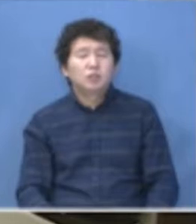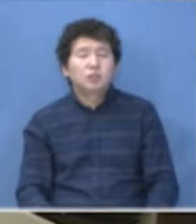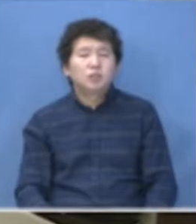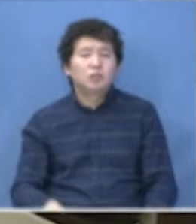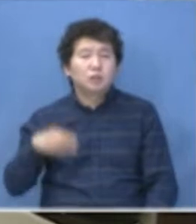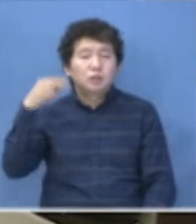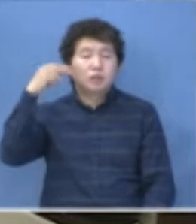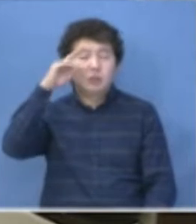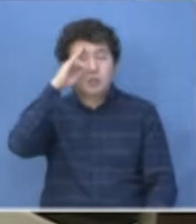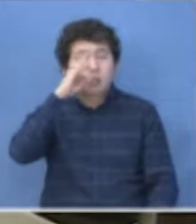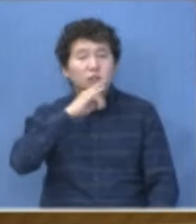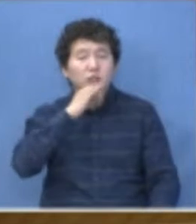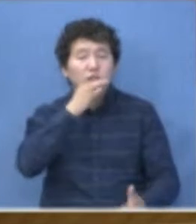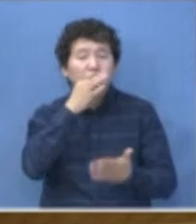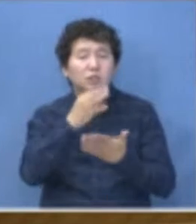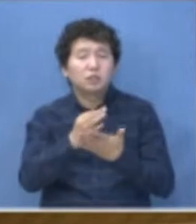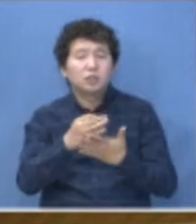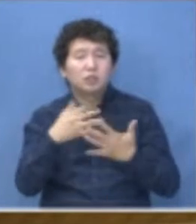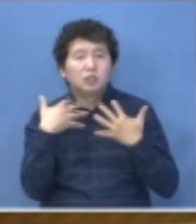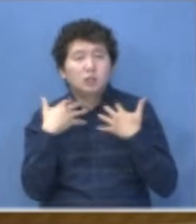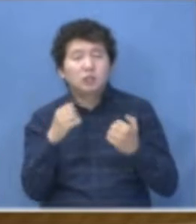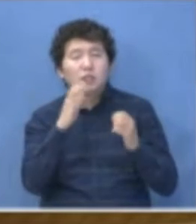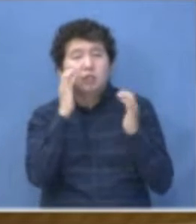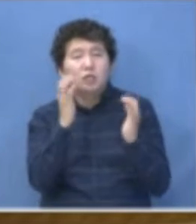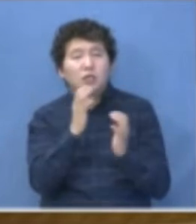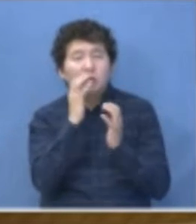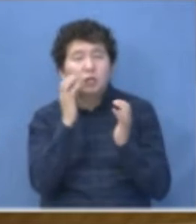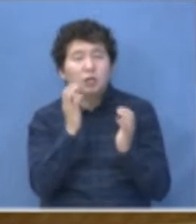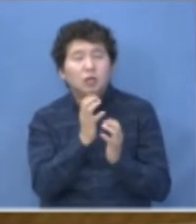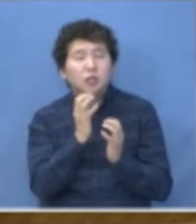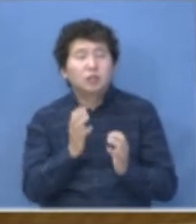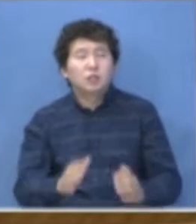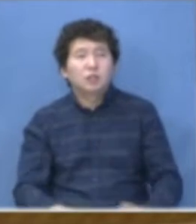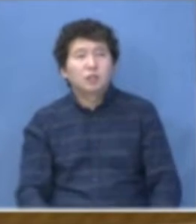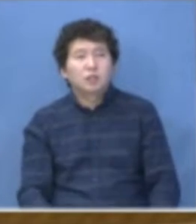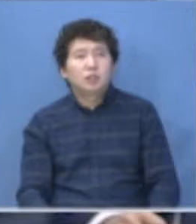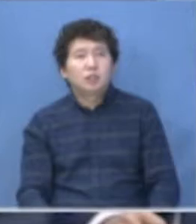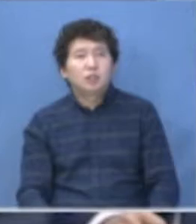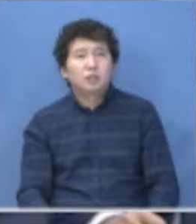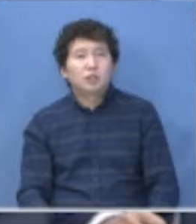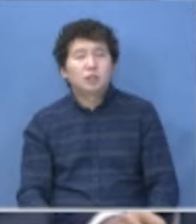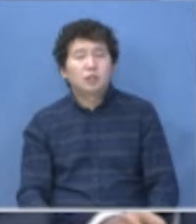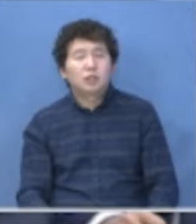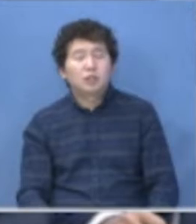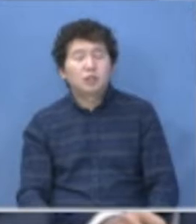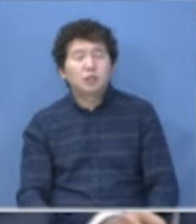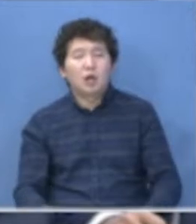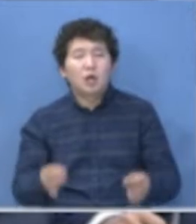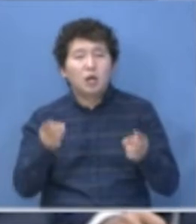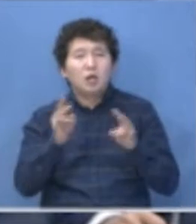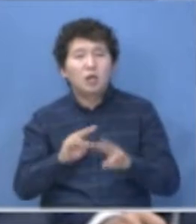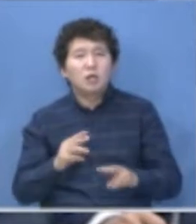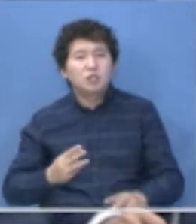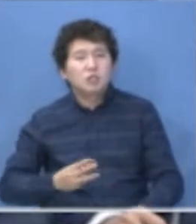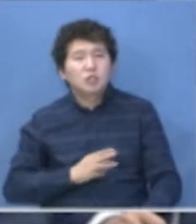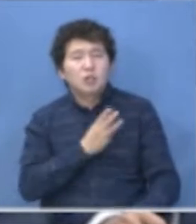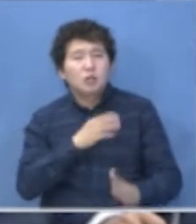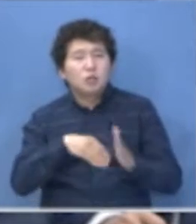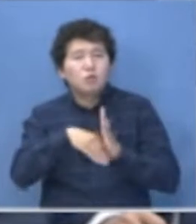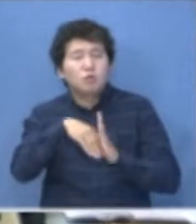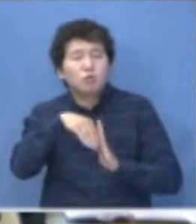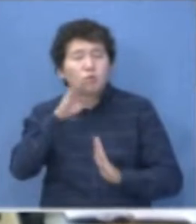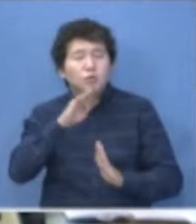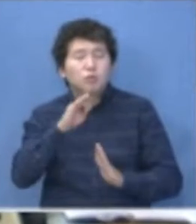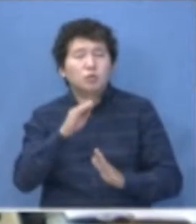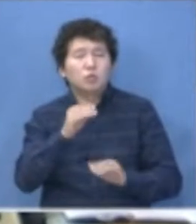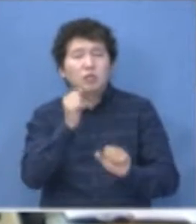что несмотря на реформу в сфере здравоохранения, состояние данной отрасли оставляет желать лучшего. Выводы из проделанной работы